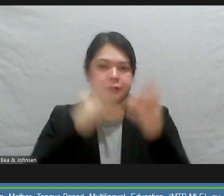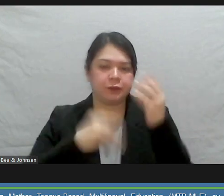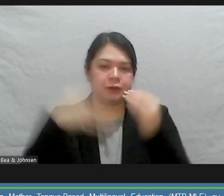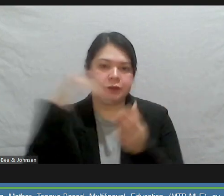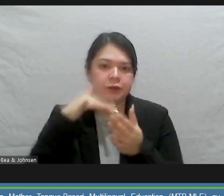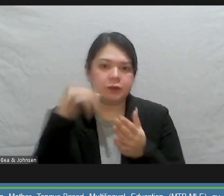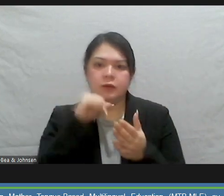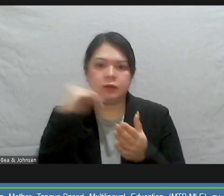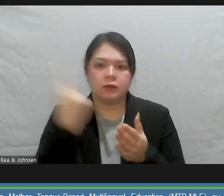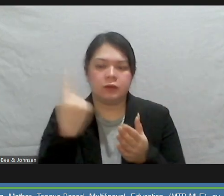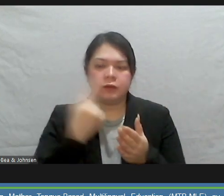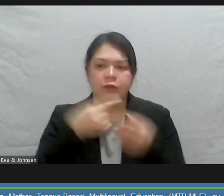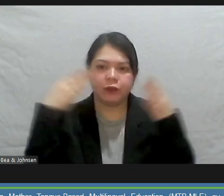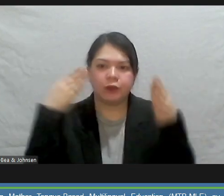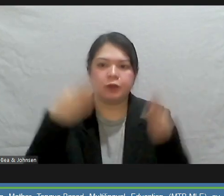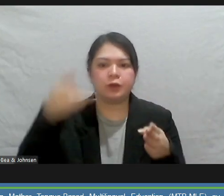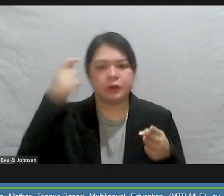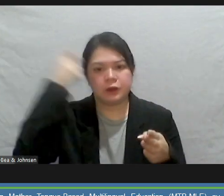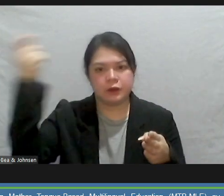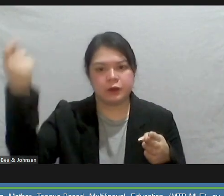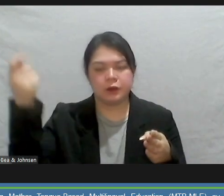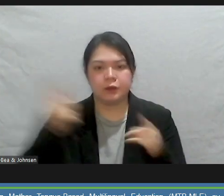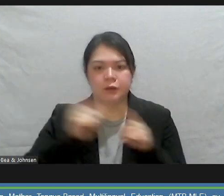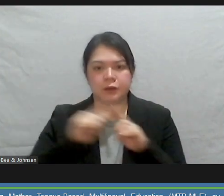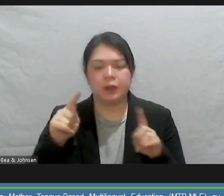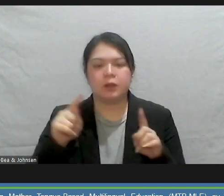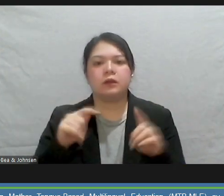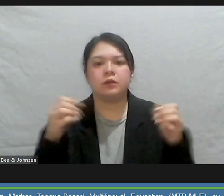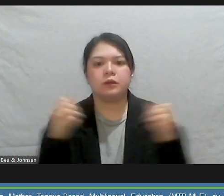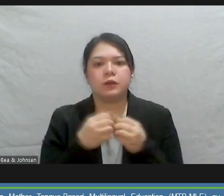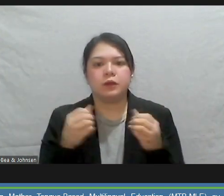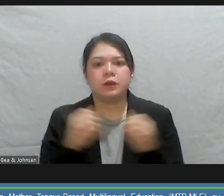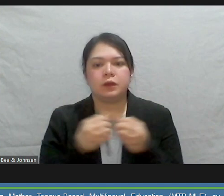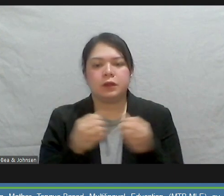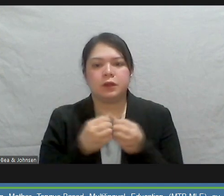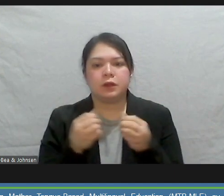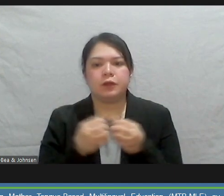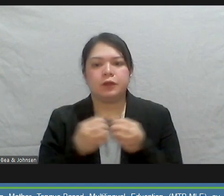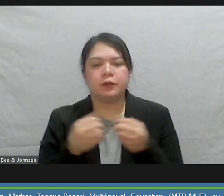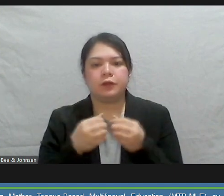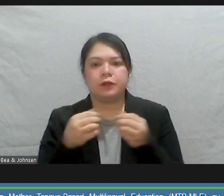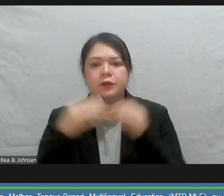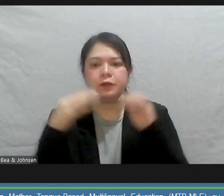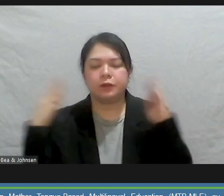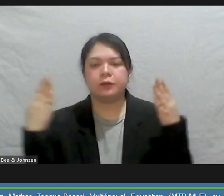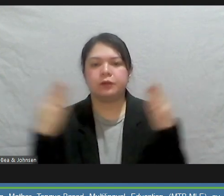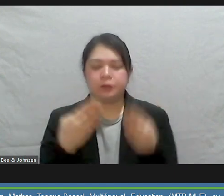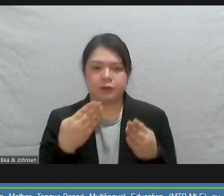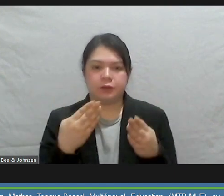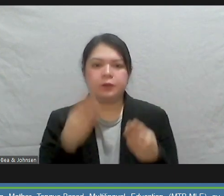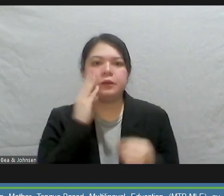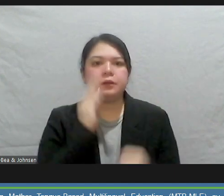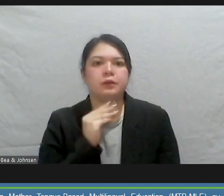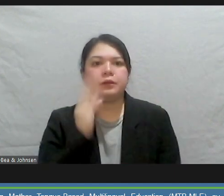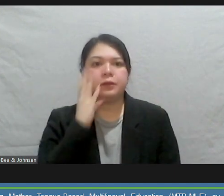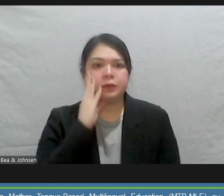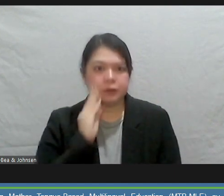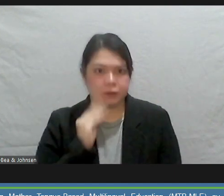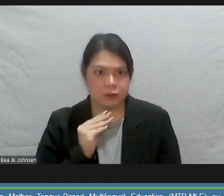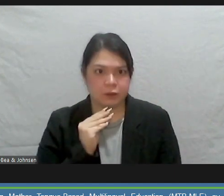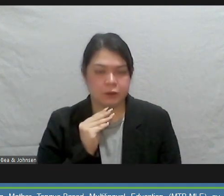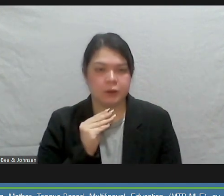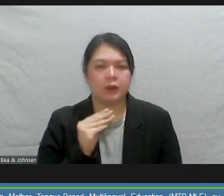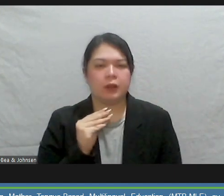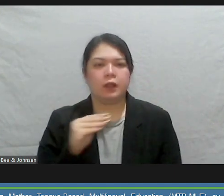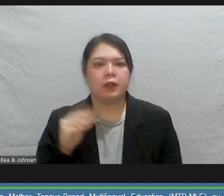teorya. Dapat ang pag-aaral ay laging nakaugat o nakabase sa karanasan ng isang